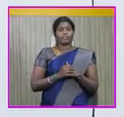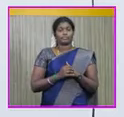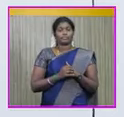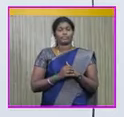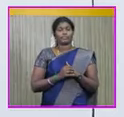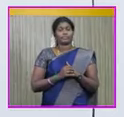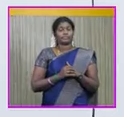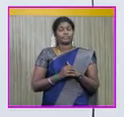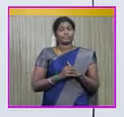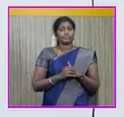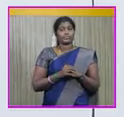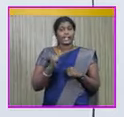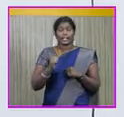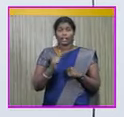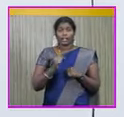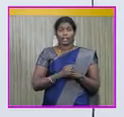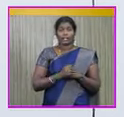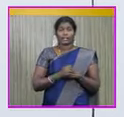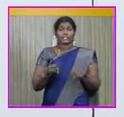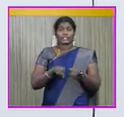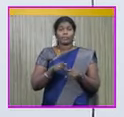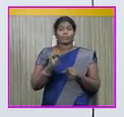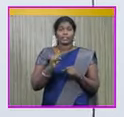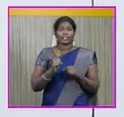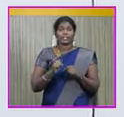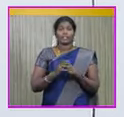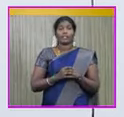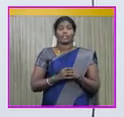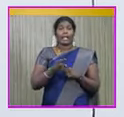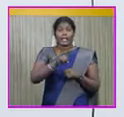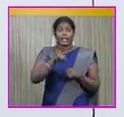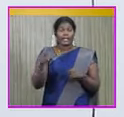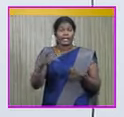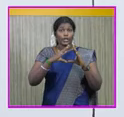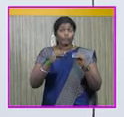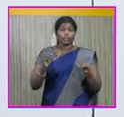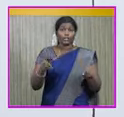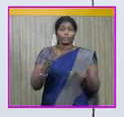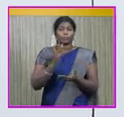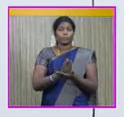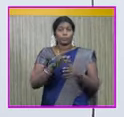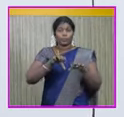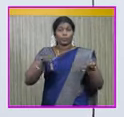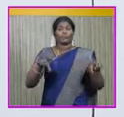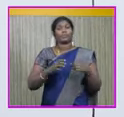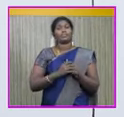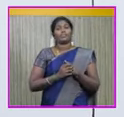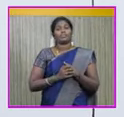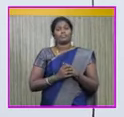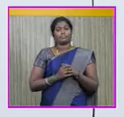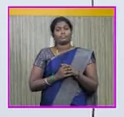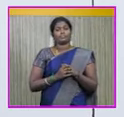இது வந்து என்ன காரணம் இது சமமாக இருக்கிறதுக்கு? ரெண்டு முக்கோணத்துலேயும் உள்ள பொதுவான கோணம், அது